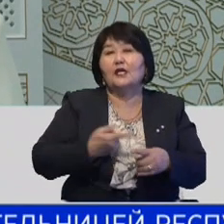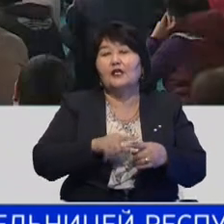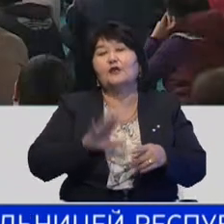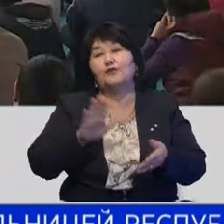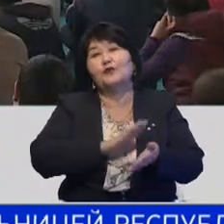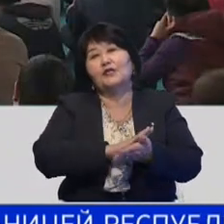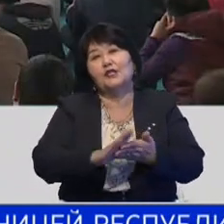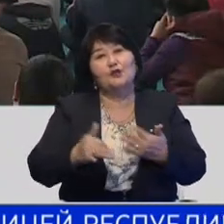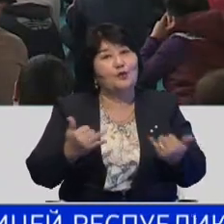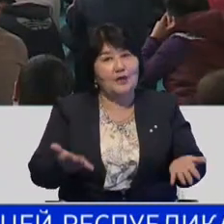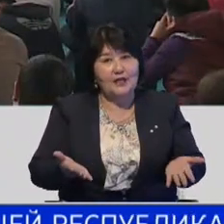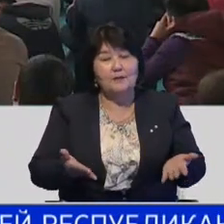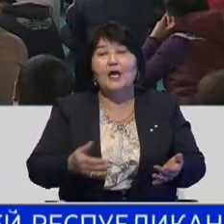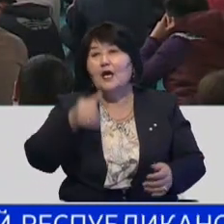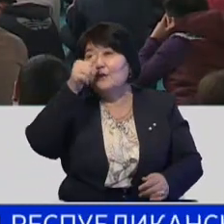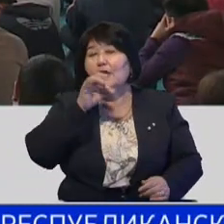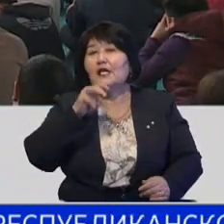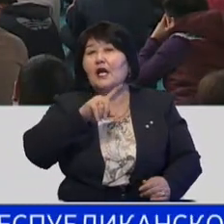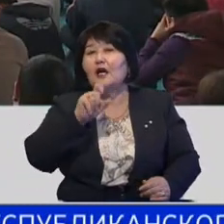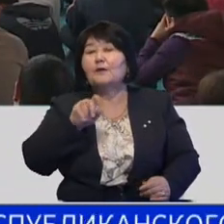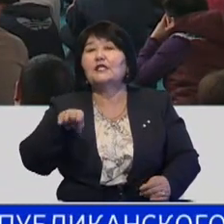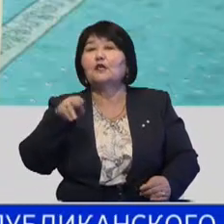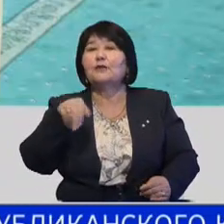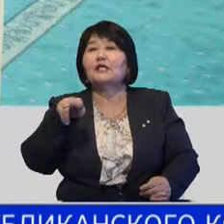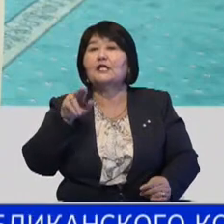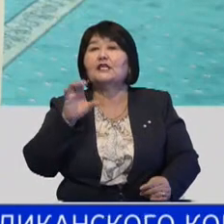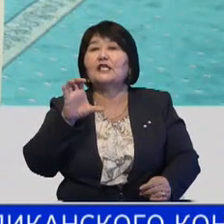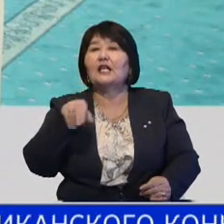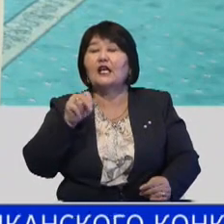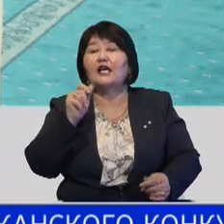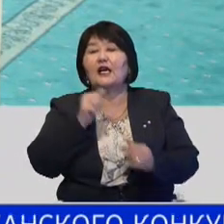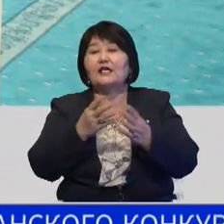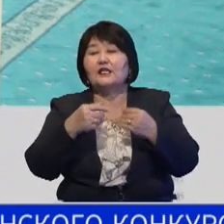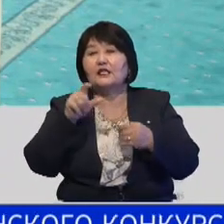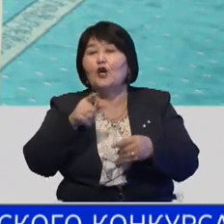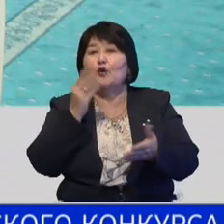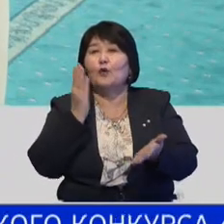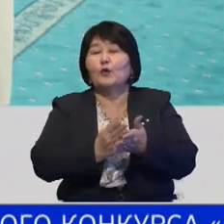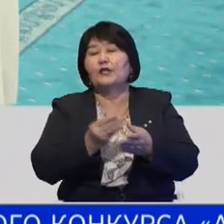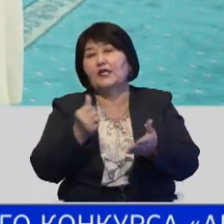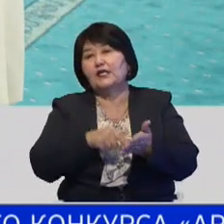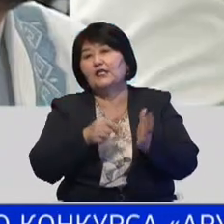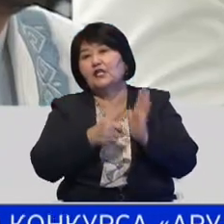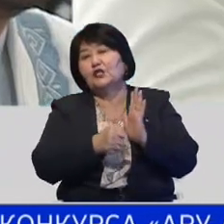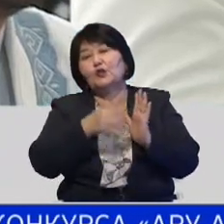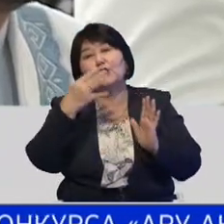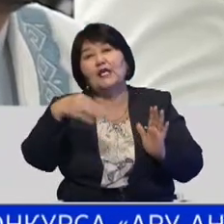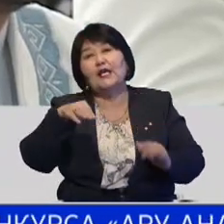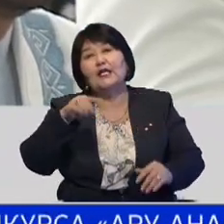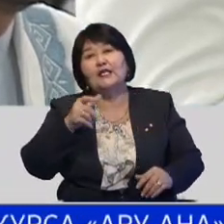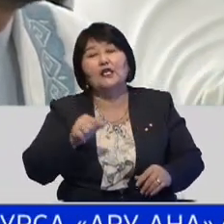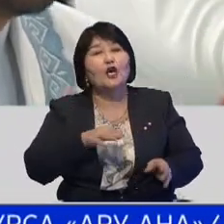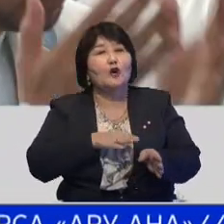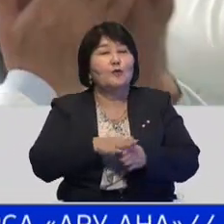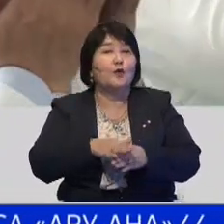Искупление в месяц Рамазан также вносится тр Садака на каждого члена семьи в этом году он установлен в размере 640 тенге